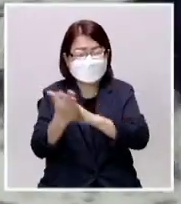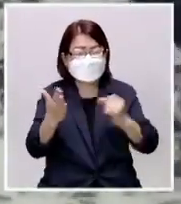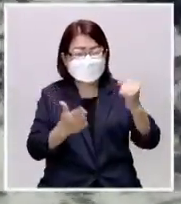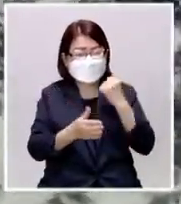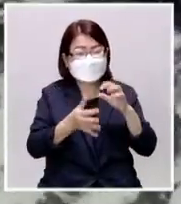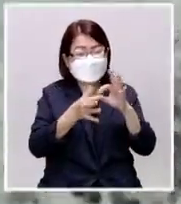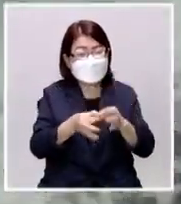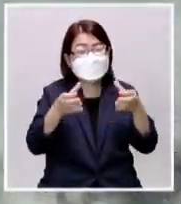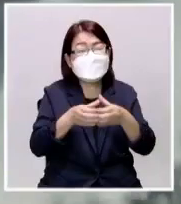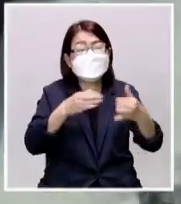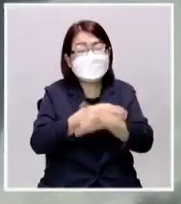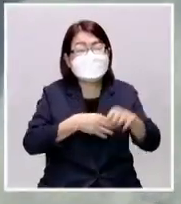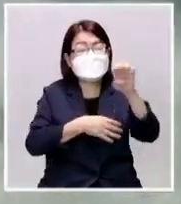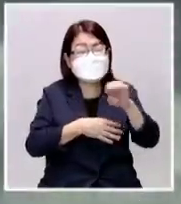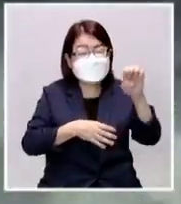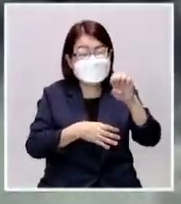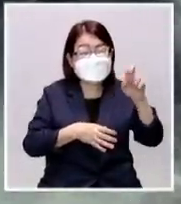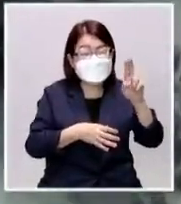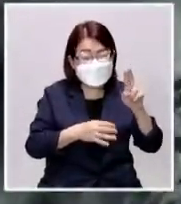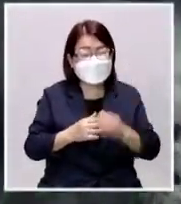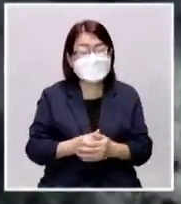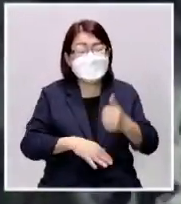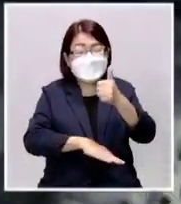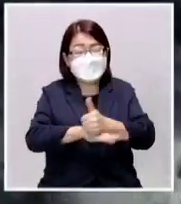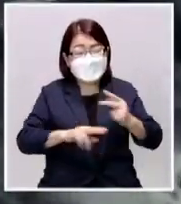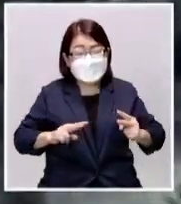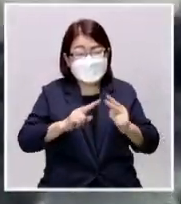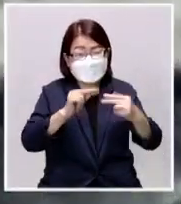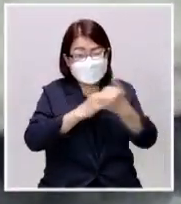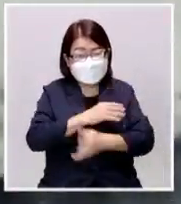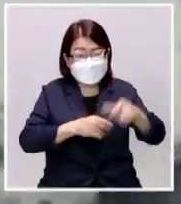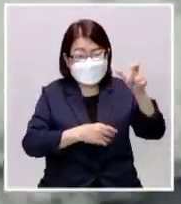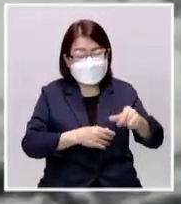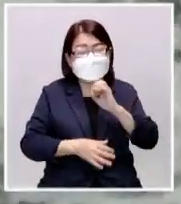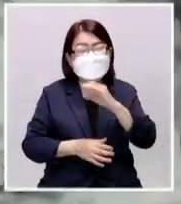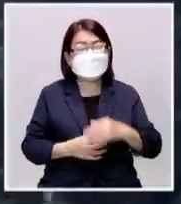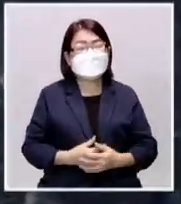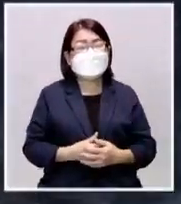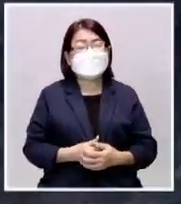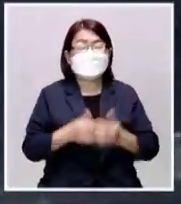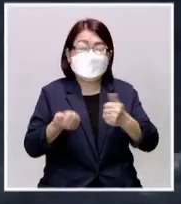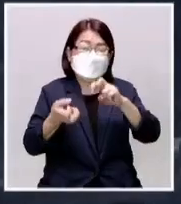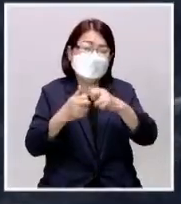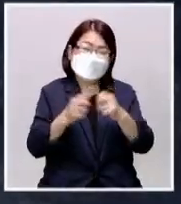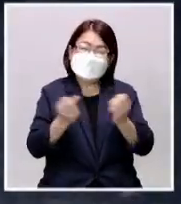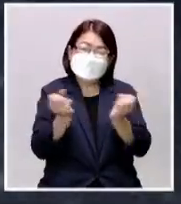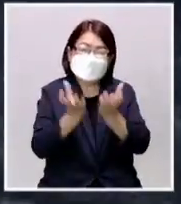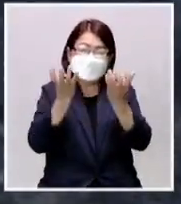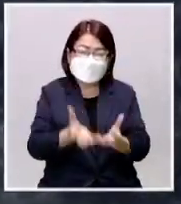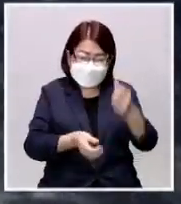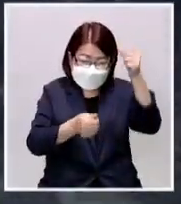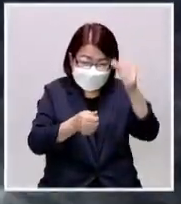วยแล้ในคลมมองโอาล Rathomont Prix กับการรู้หรกขฟงเศษกราวเป็นไหนว่าความขัญญาณครั้งนี้ตำไ้เลย